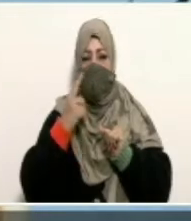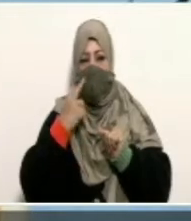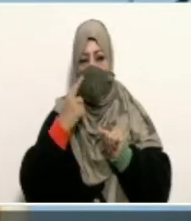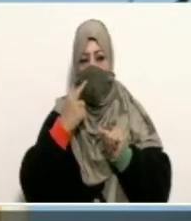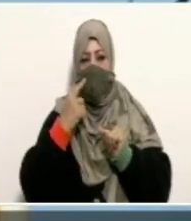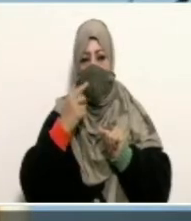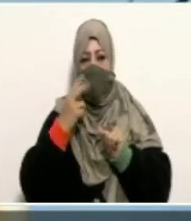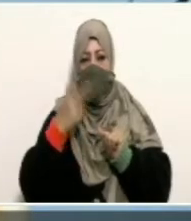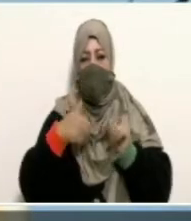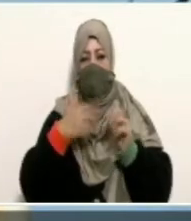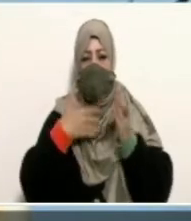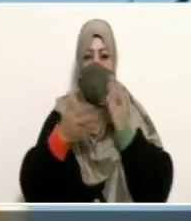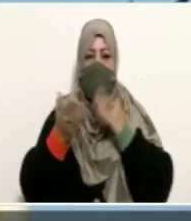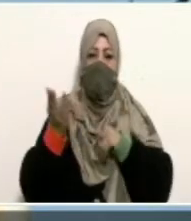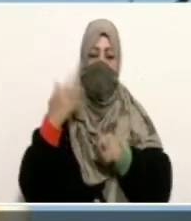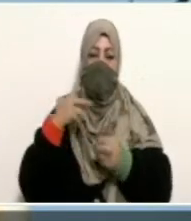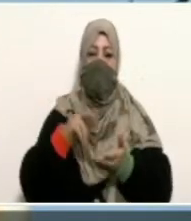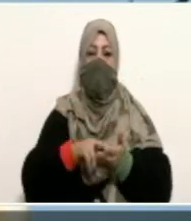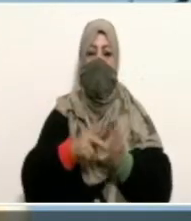الزيتون،